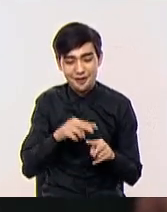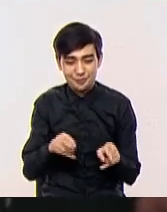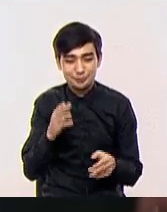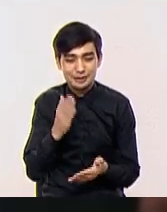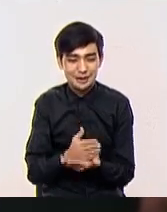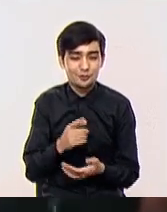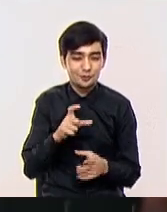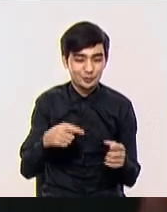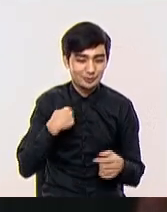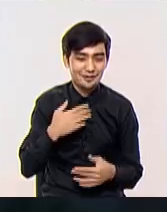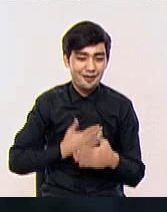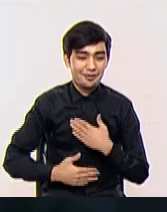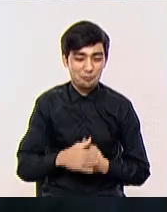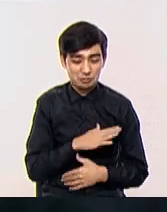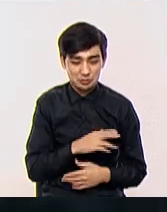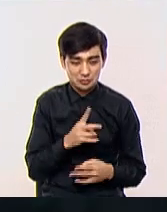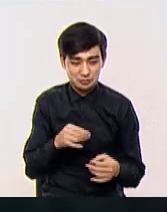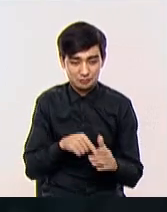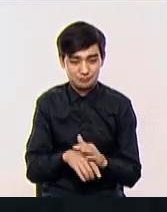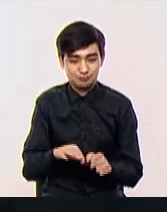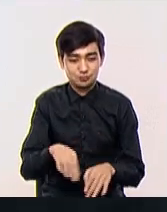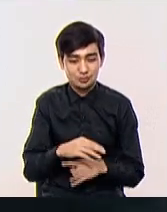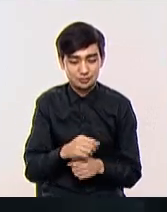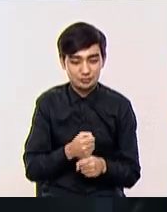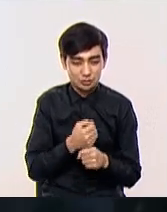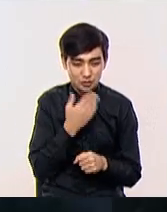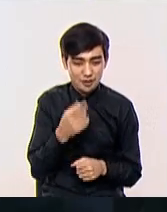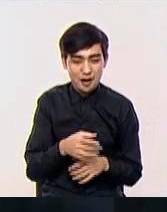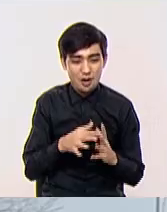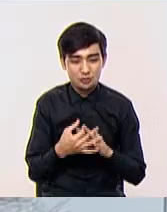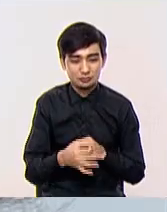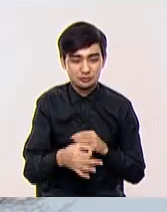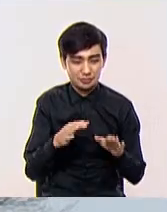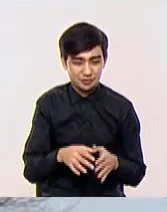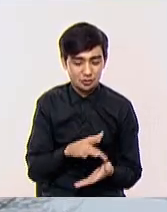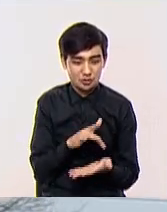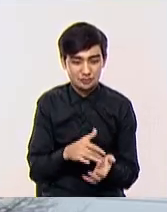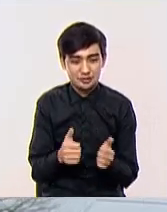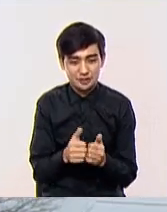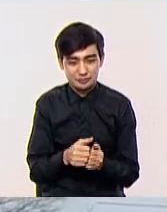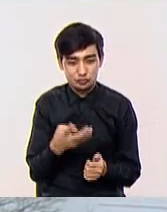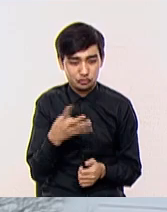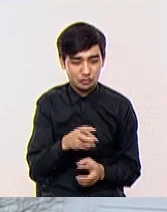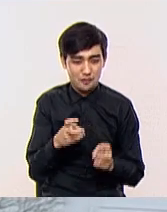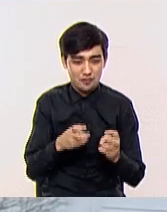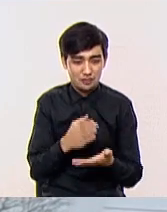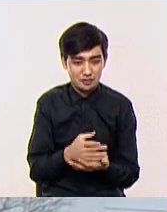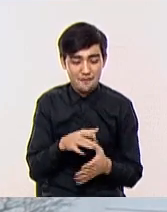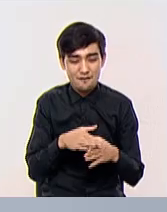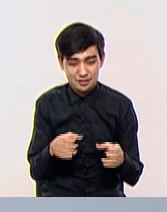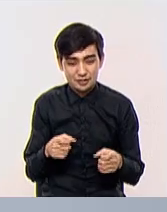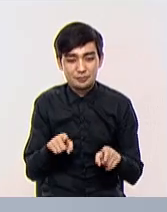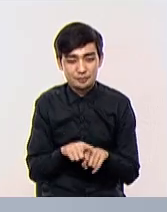азаматтар бар екен деп мәз болып қалдық. Қала шетіндегі бұл ауыл өнеркәсіптік аймақта тұр. Айналасында бір емес төрт зауыт бар. Билік сол